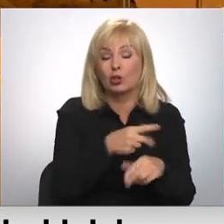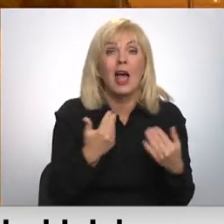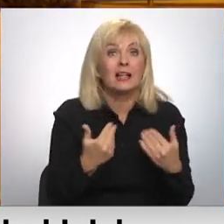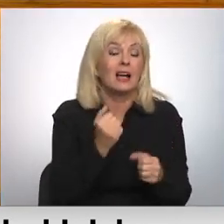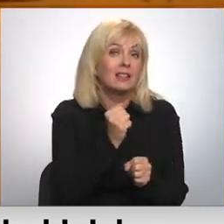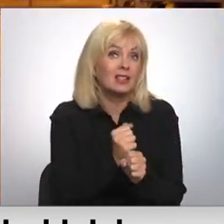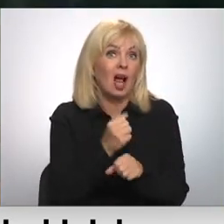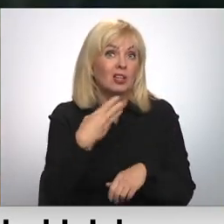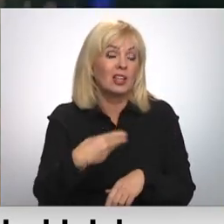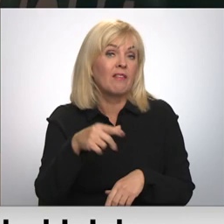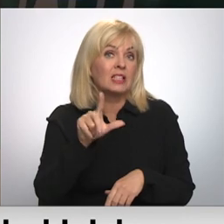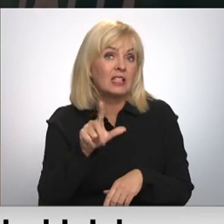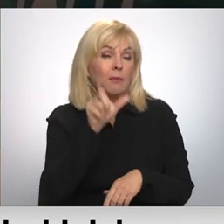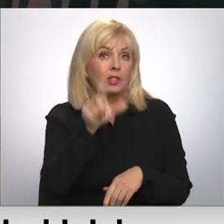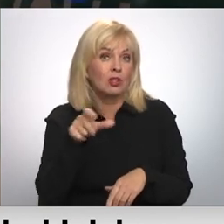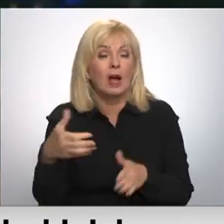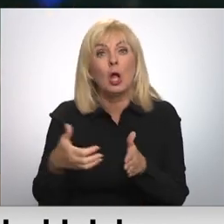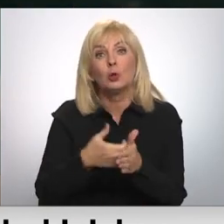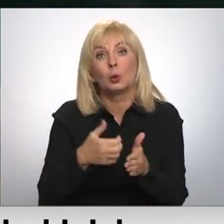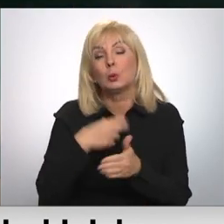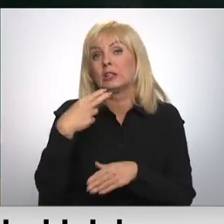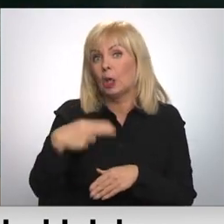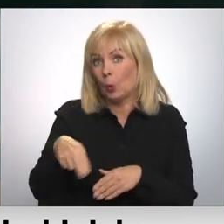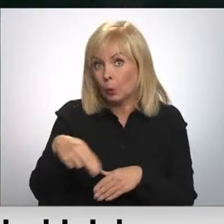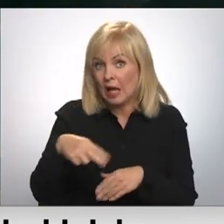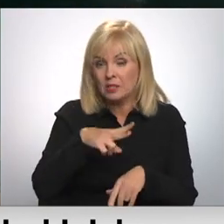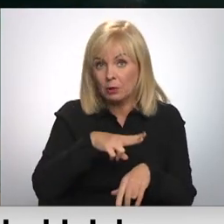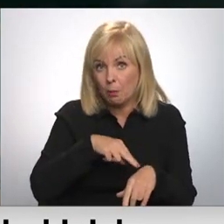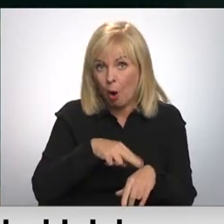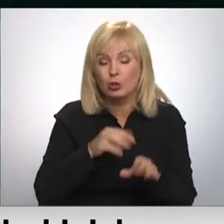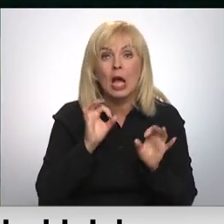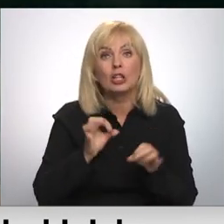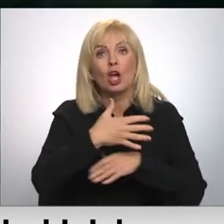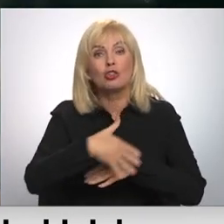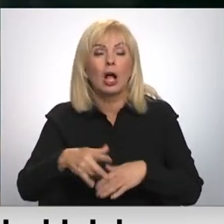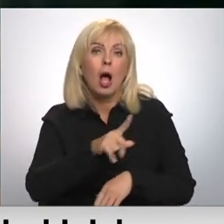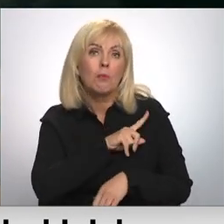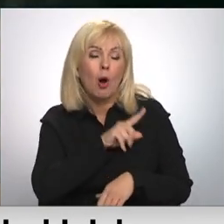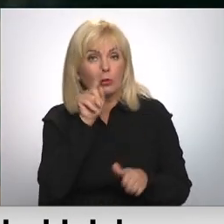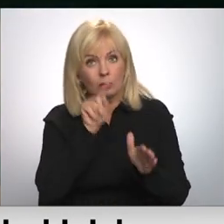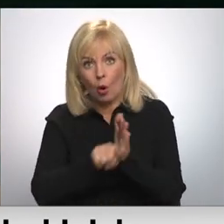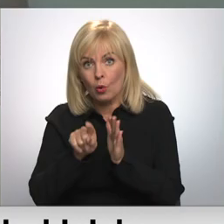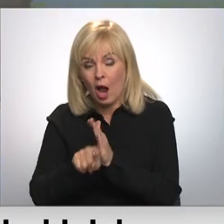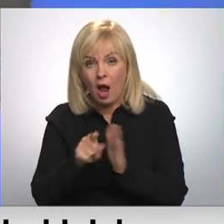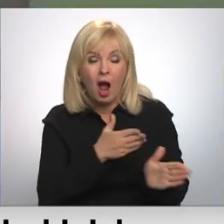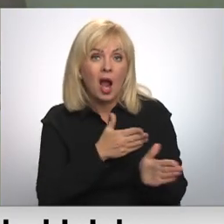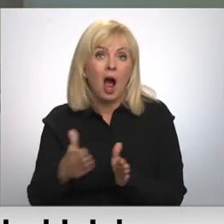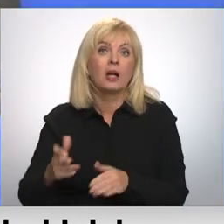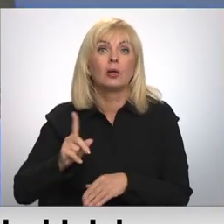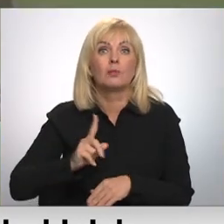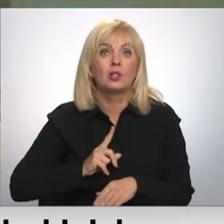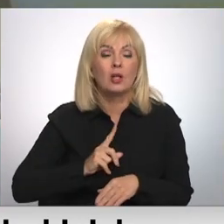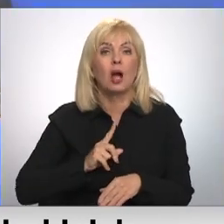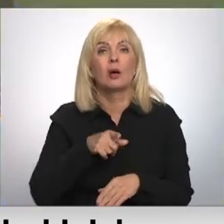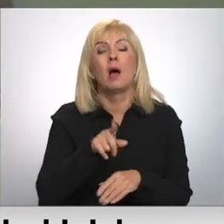strādā 97 cilvēki, bet trūks 20 darbinieku, pārsvarā tieši ielās patrulējošu kārtības sargu. Daļa ietekmē ar